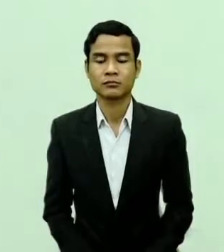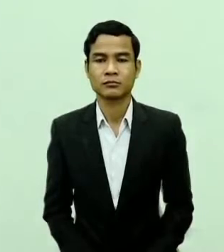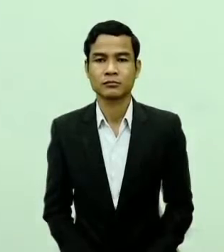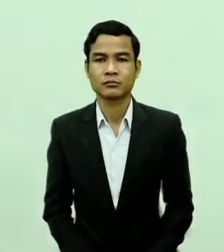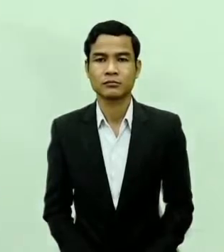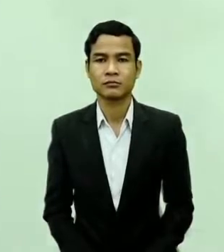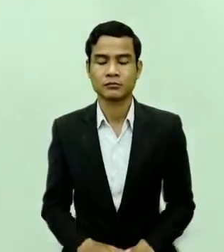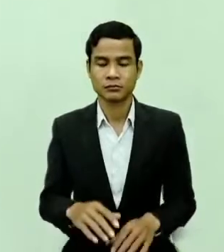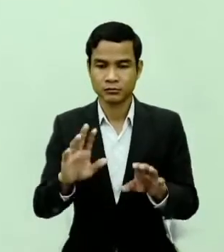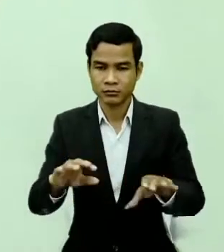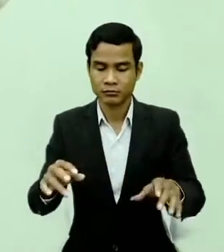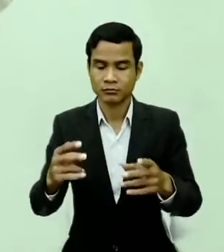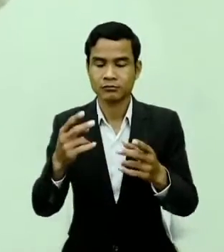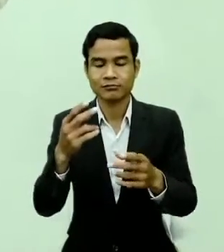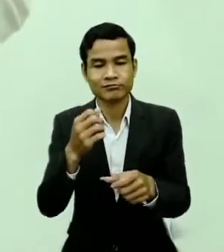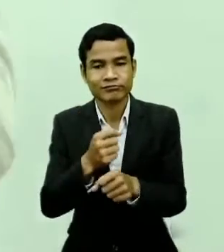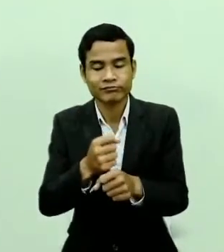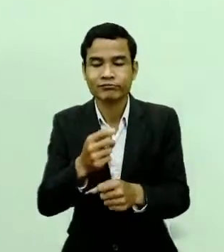chà chắc con thấy vậy không